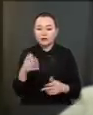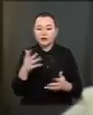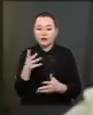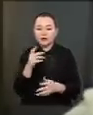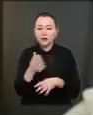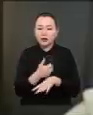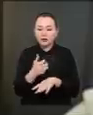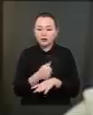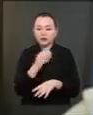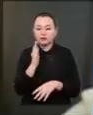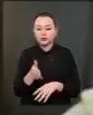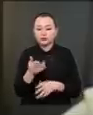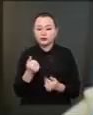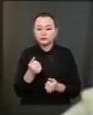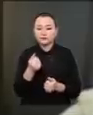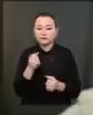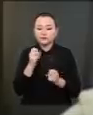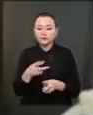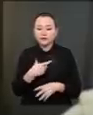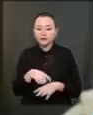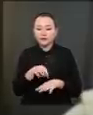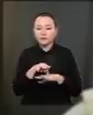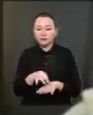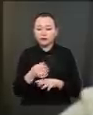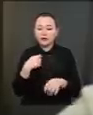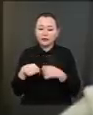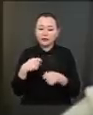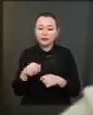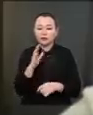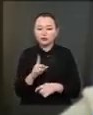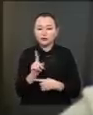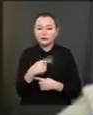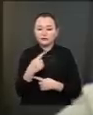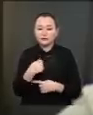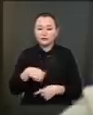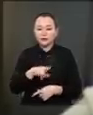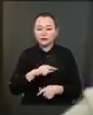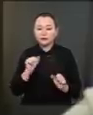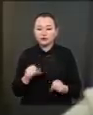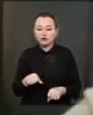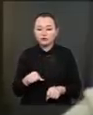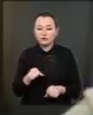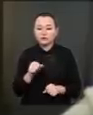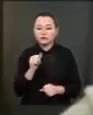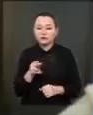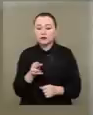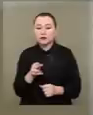там доходность будет, да, то есть как себя поведут рынки. Единственное, что мы можем как